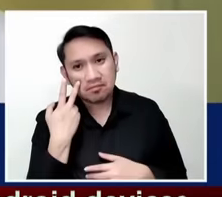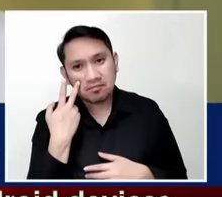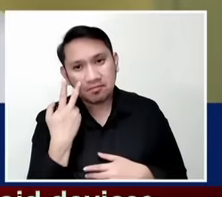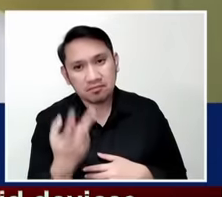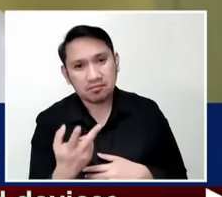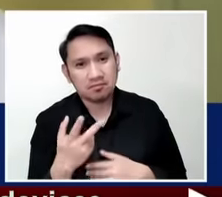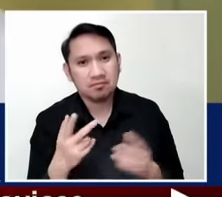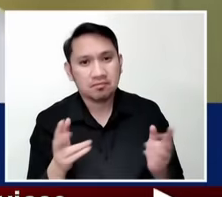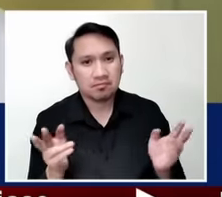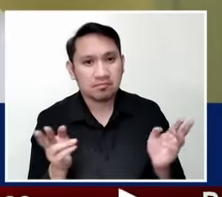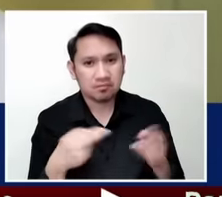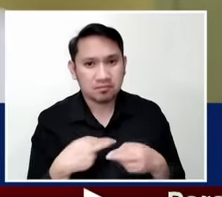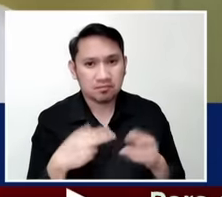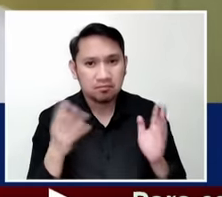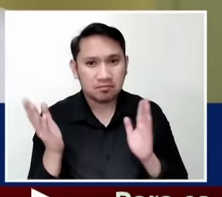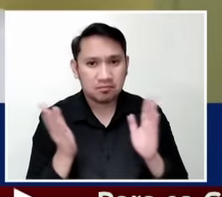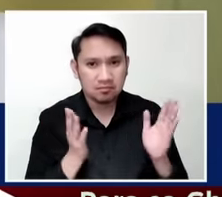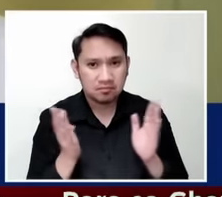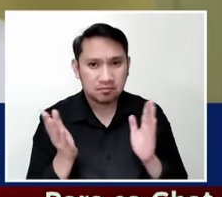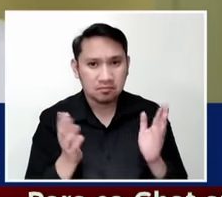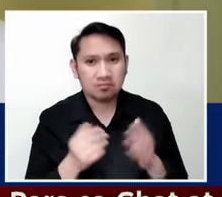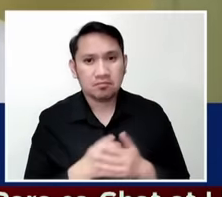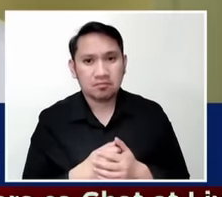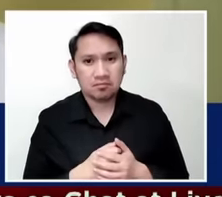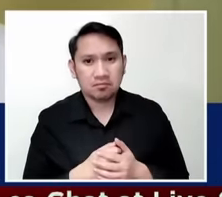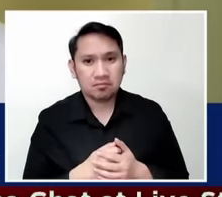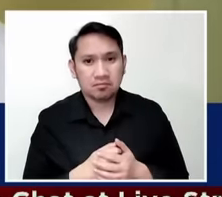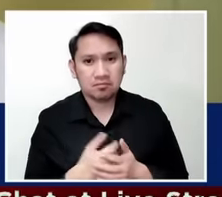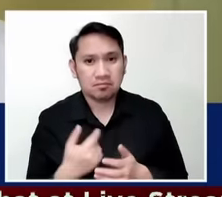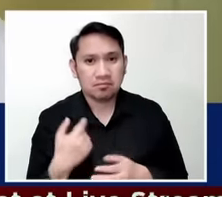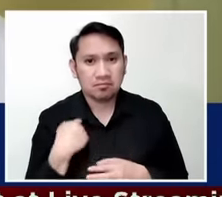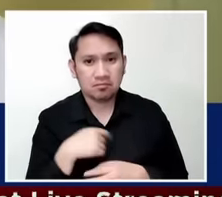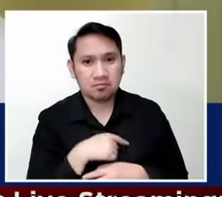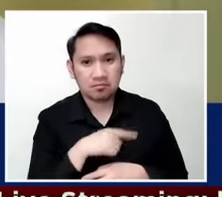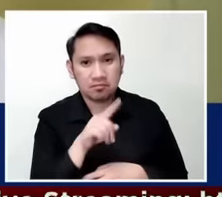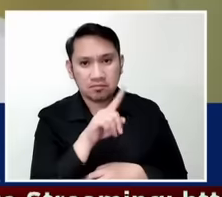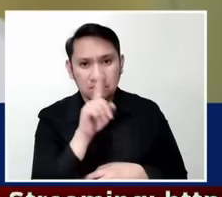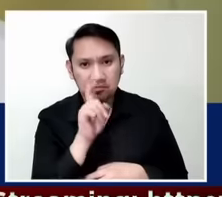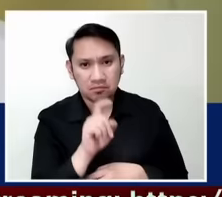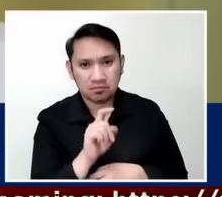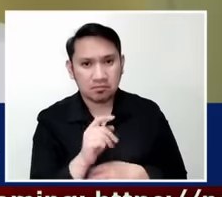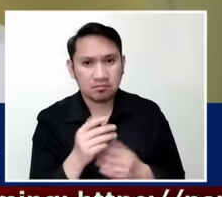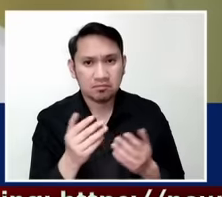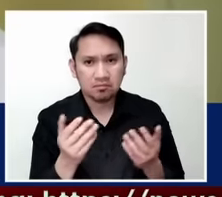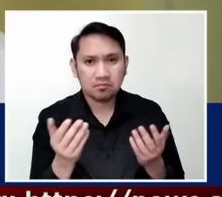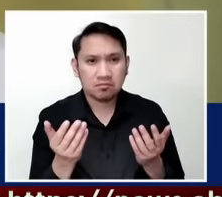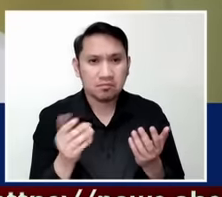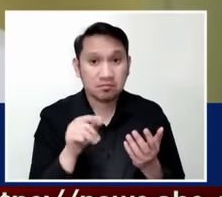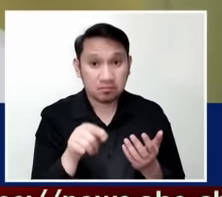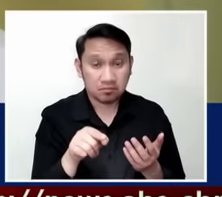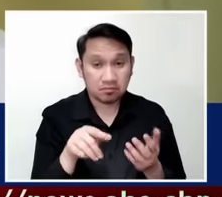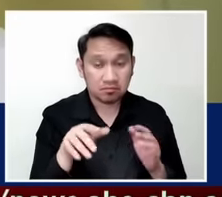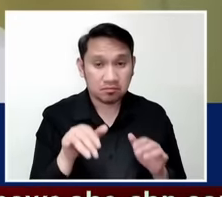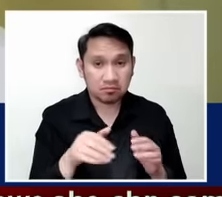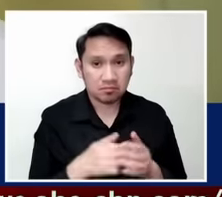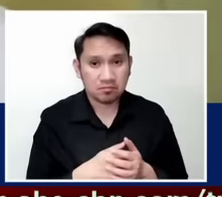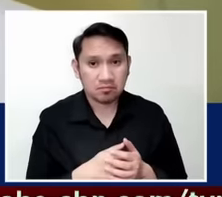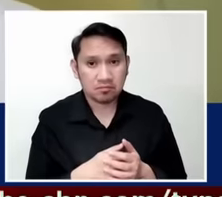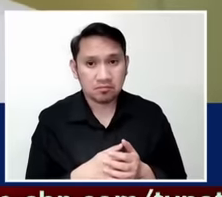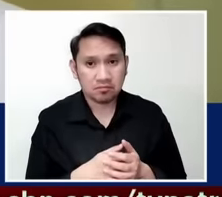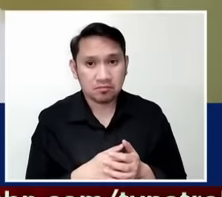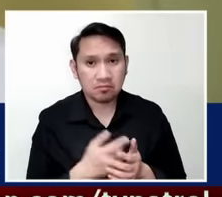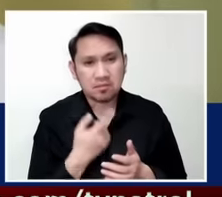room service na ano, tinanong na, sabi niya, there's an earthquake. Sabi niya, oh yes, sabi niya,